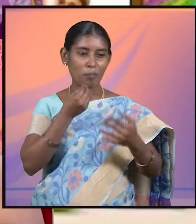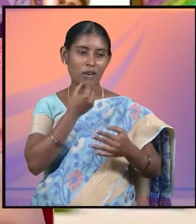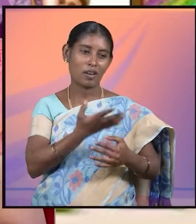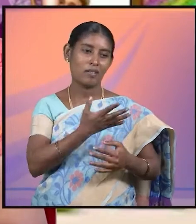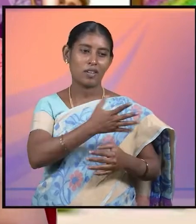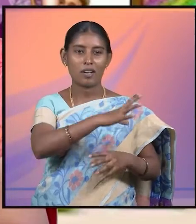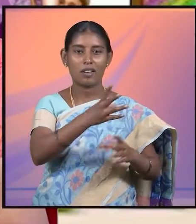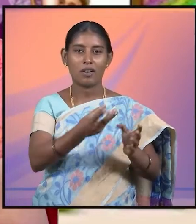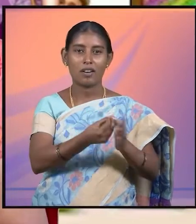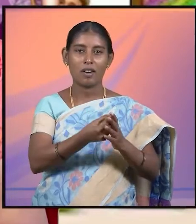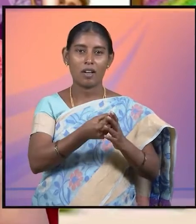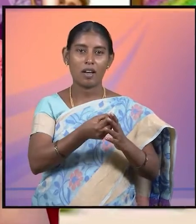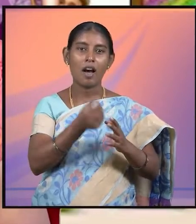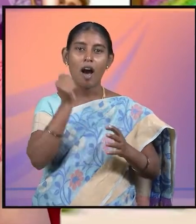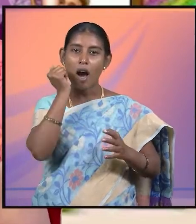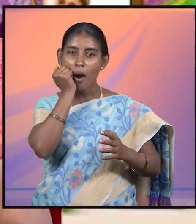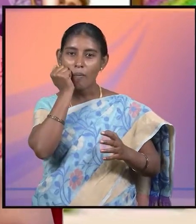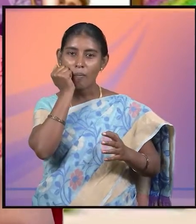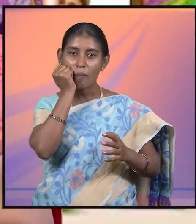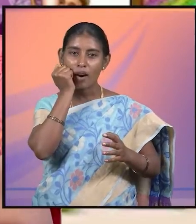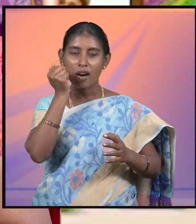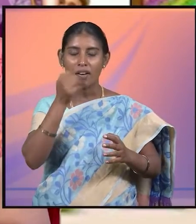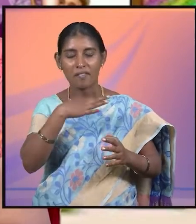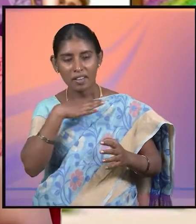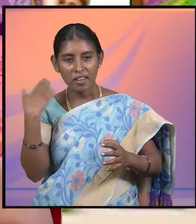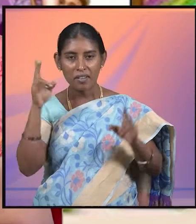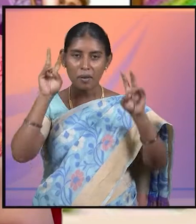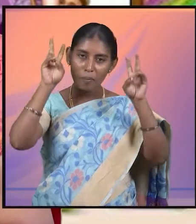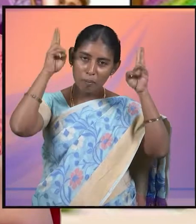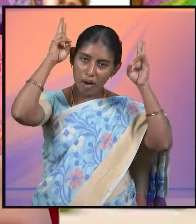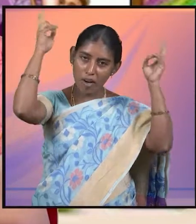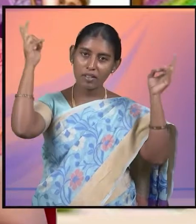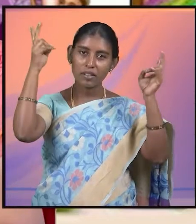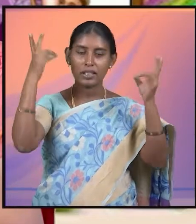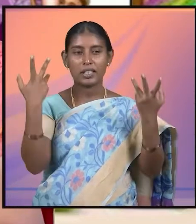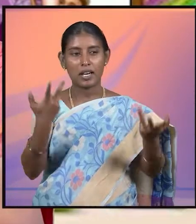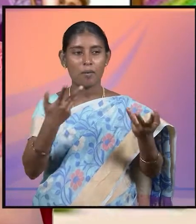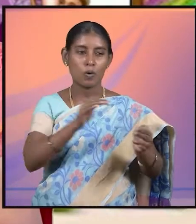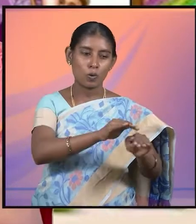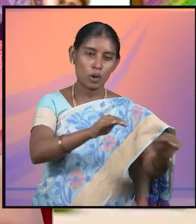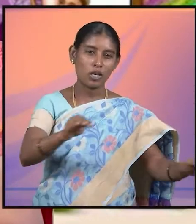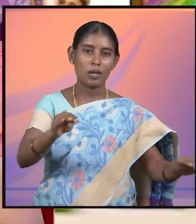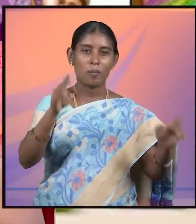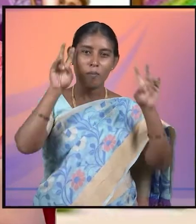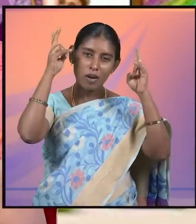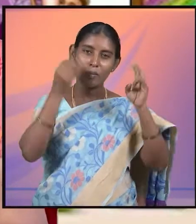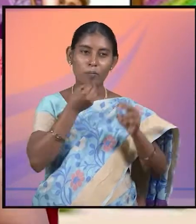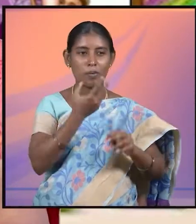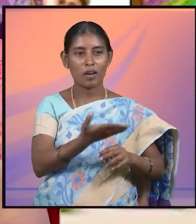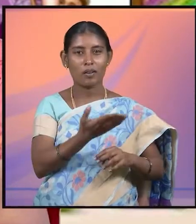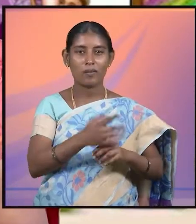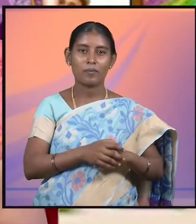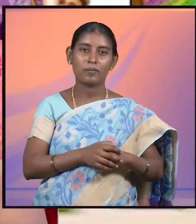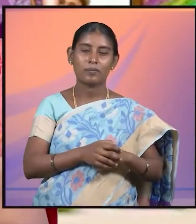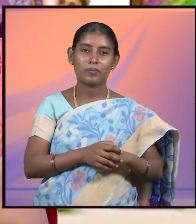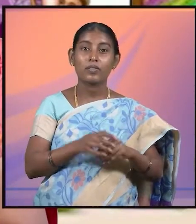கொன்ற தாய்மானை இழந்து தவிக்கும் குட்டிமான்களை எவ்வளவு பரிதாபம் என வருந்துகிறார்.